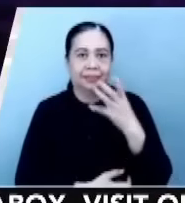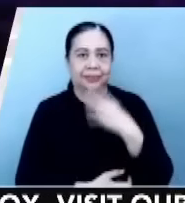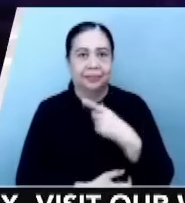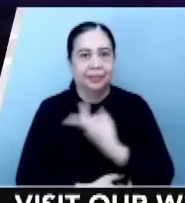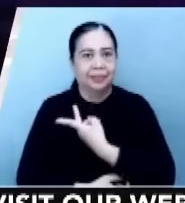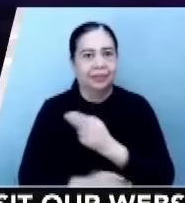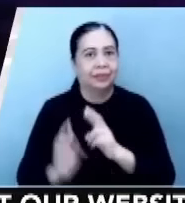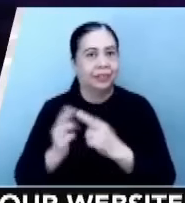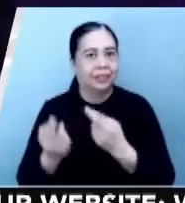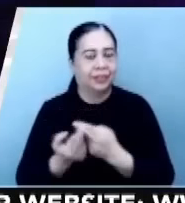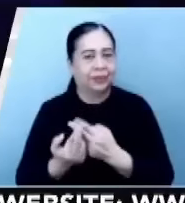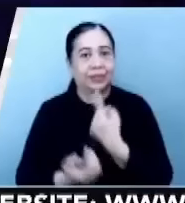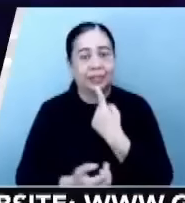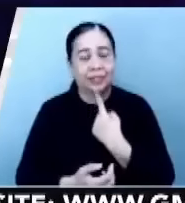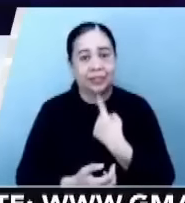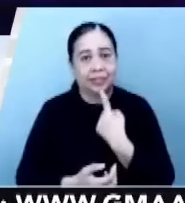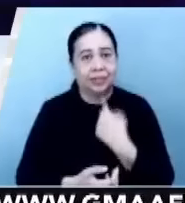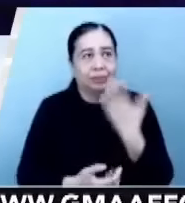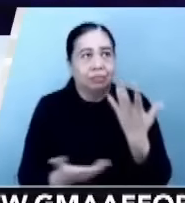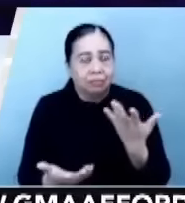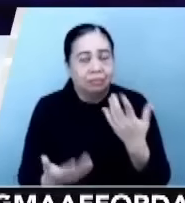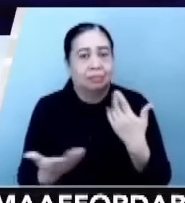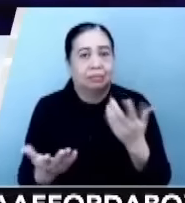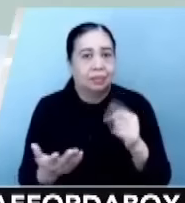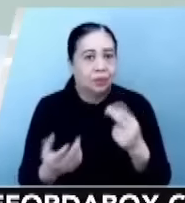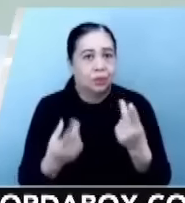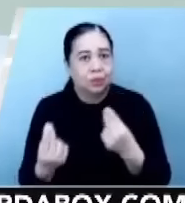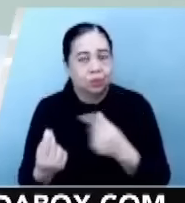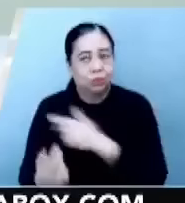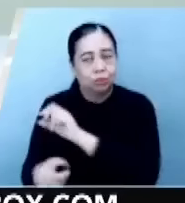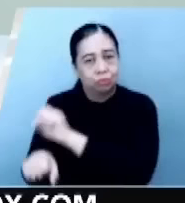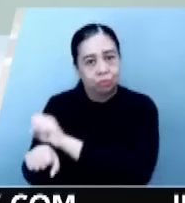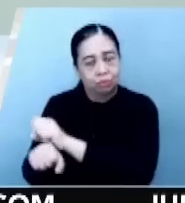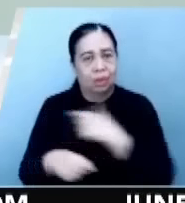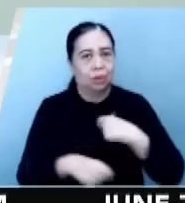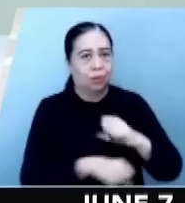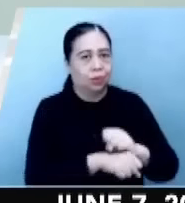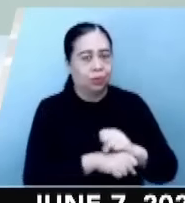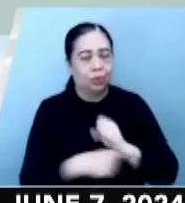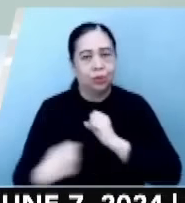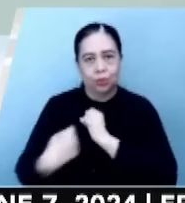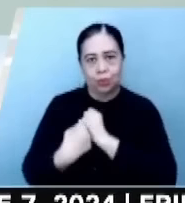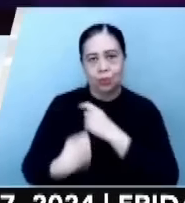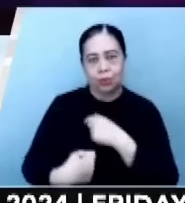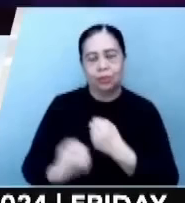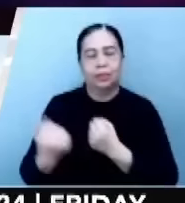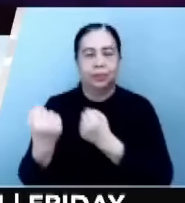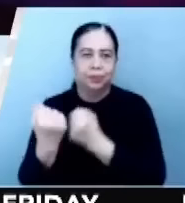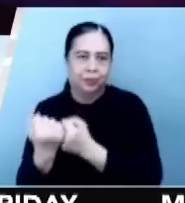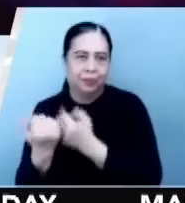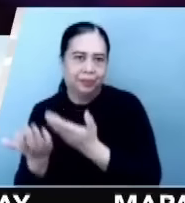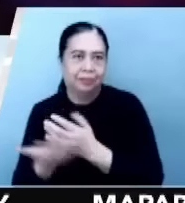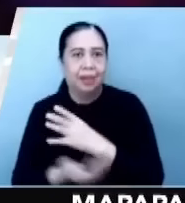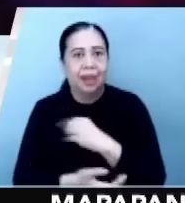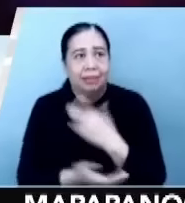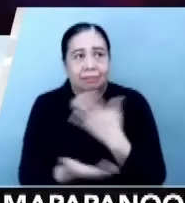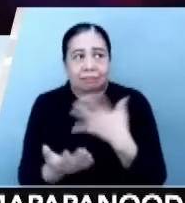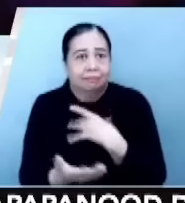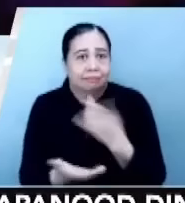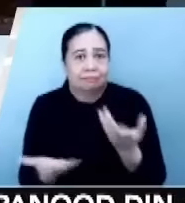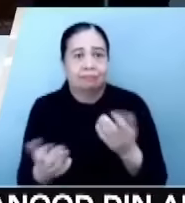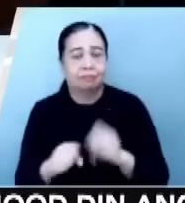ni Cheese kasi, you know, may kailangan siyang gawin, may kailangan din akong gawin. He supports me, I support him. And I like it, so